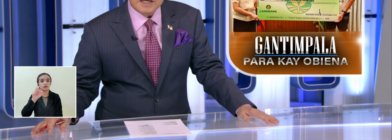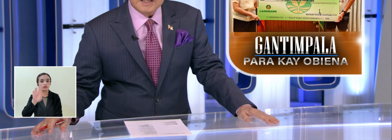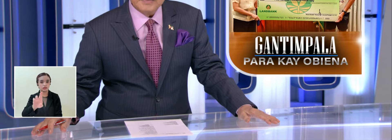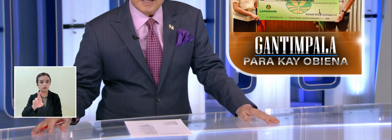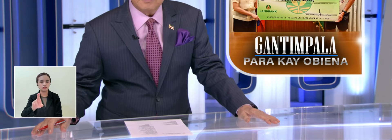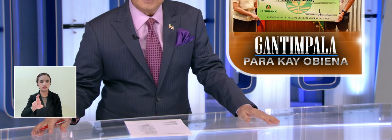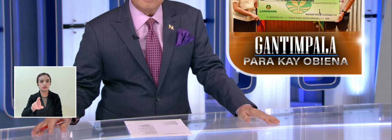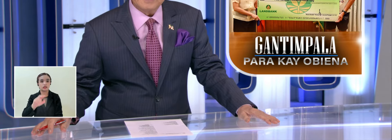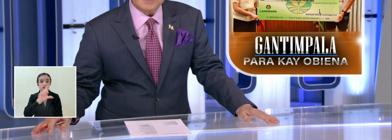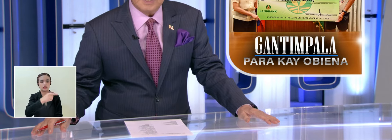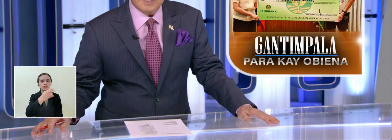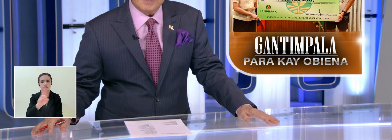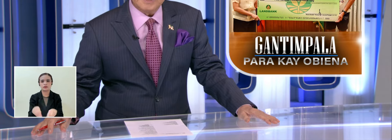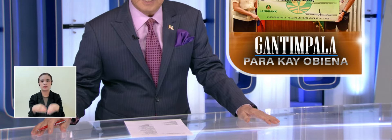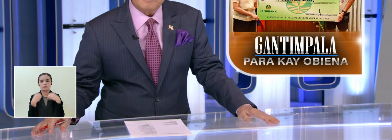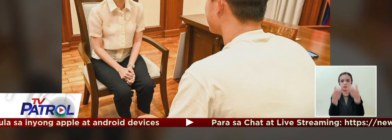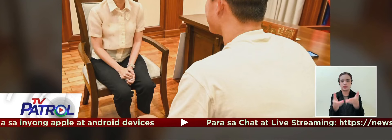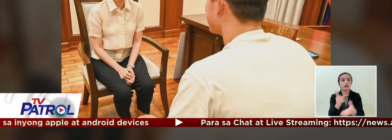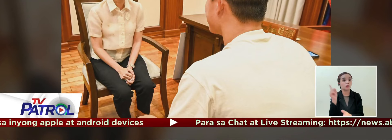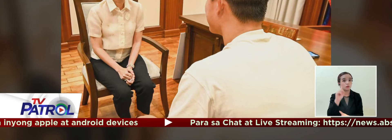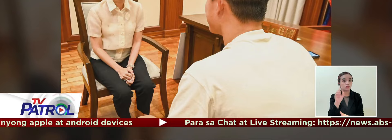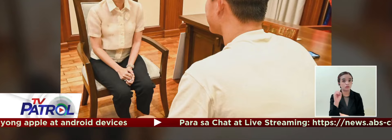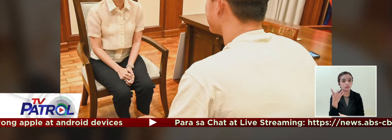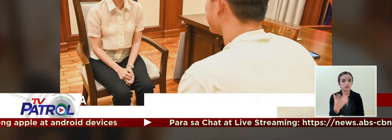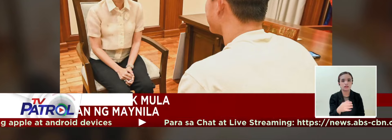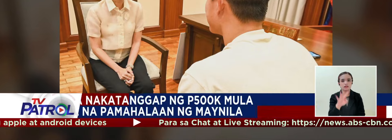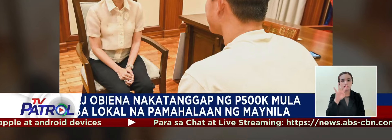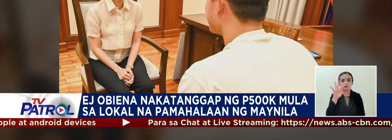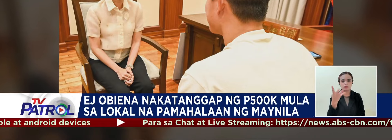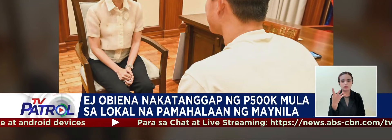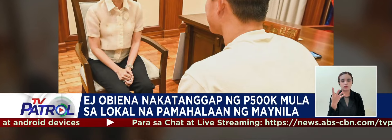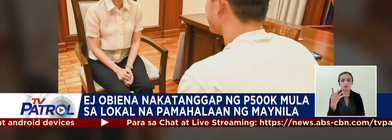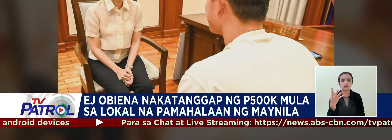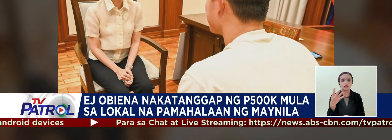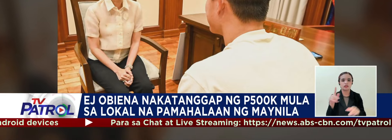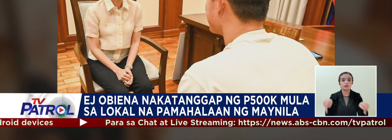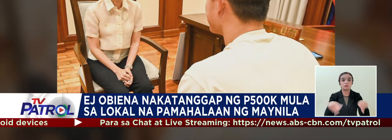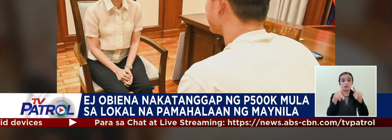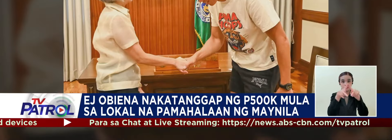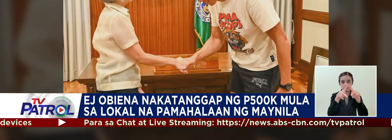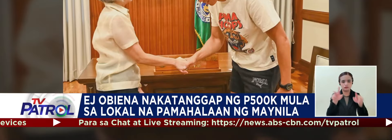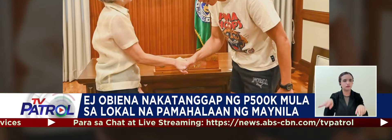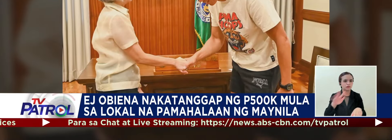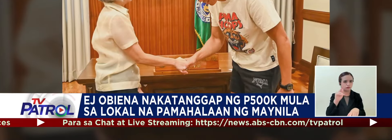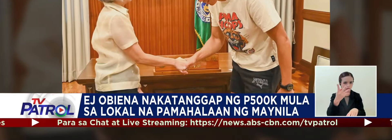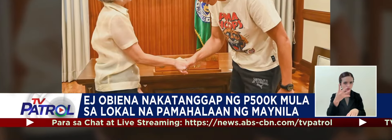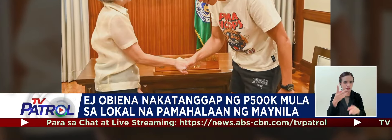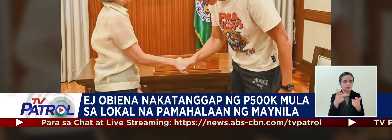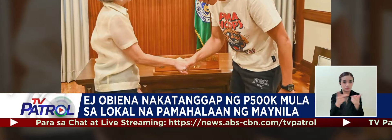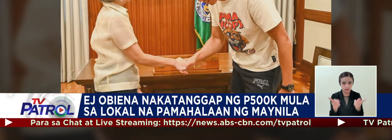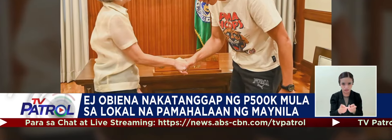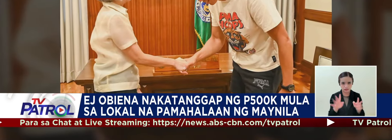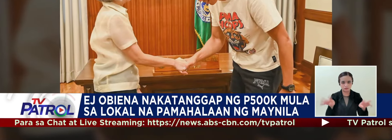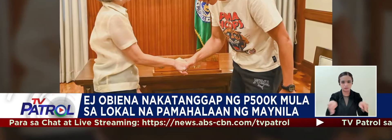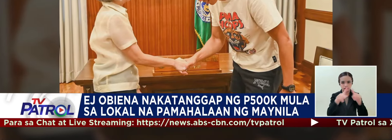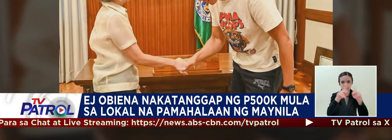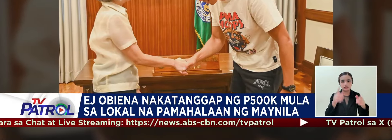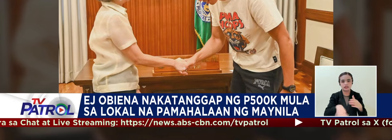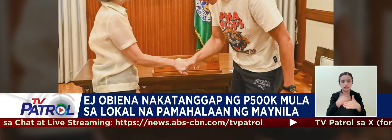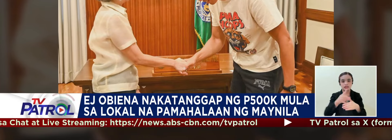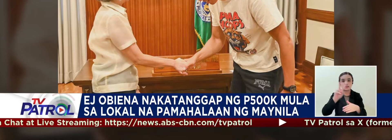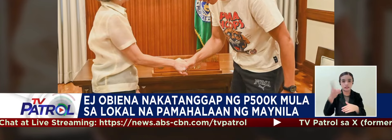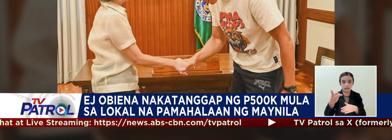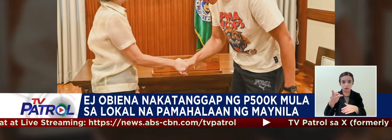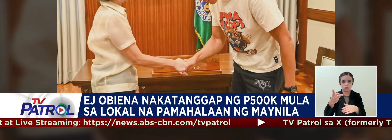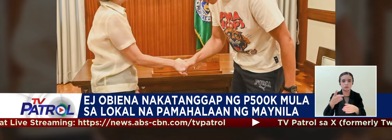Manila. Nakuha ni Obiena ang ika-apat na pwesto sa Paris Olympics at nasa ikalawang pwesto siya sa World Men's